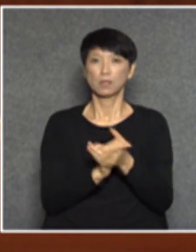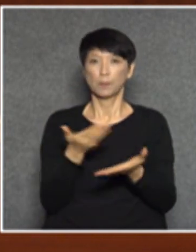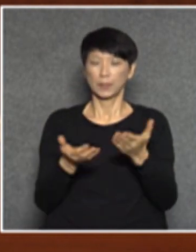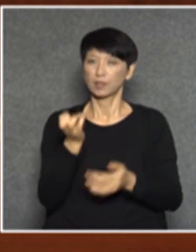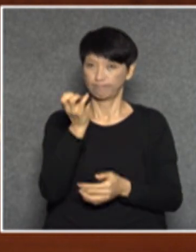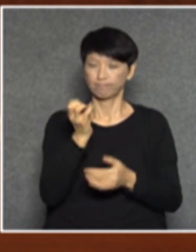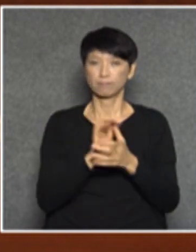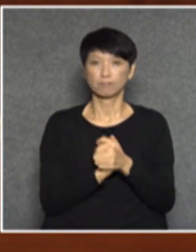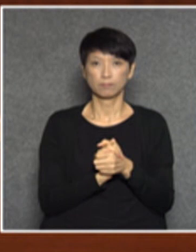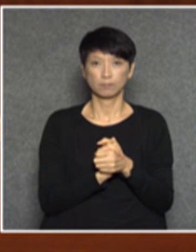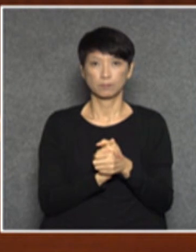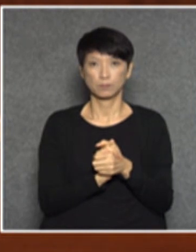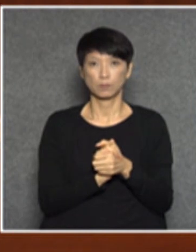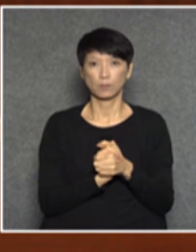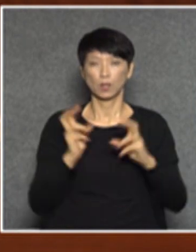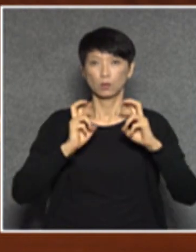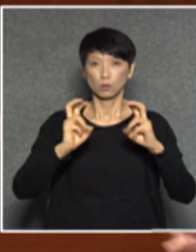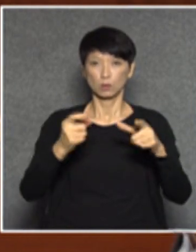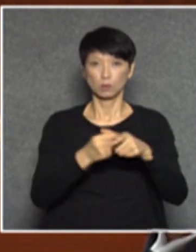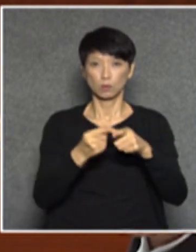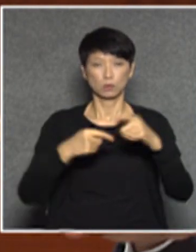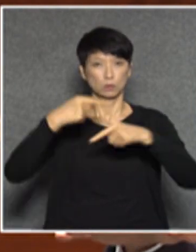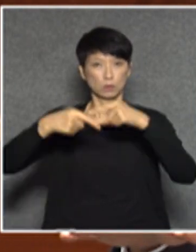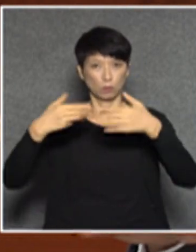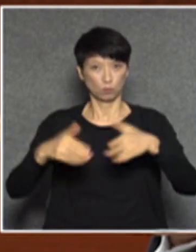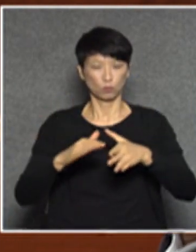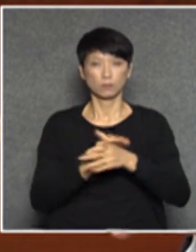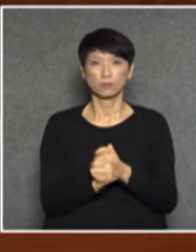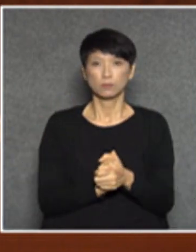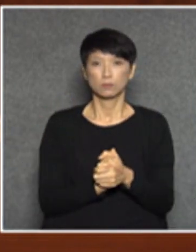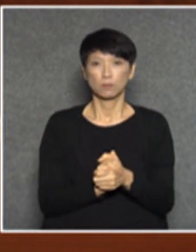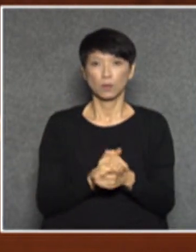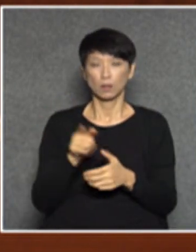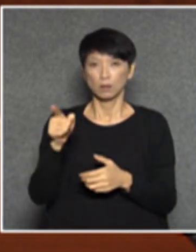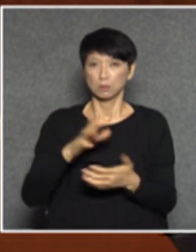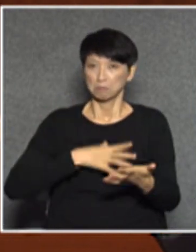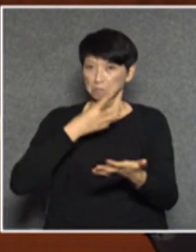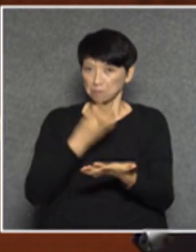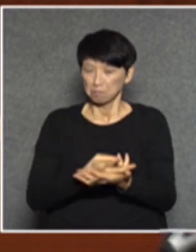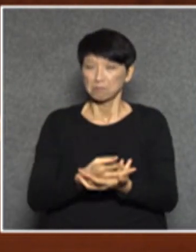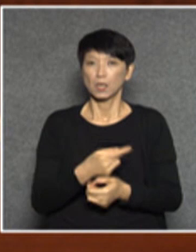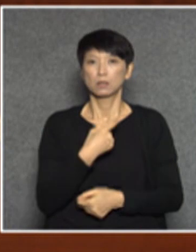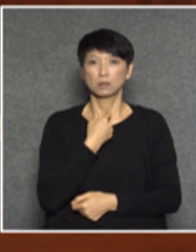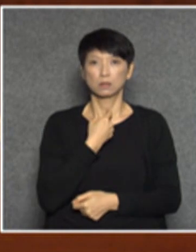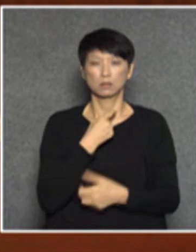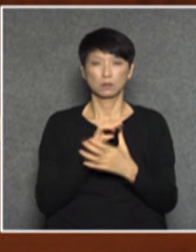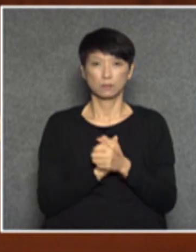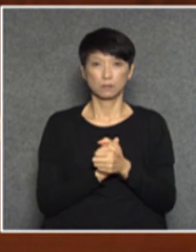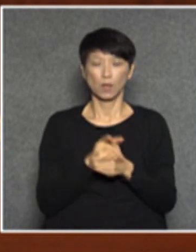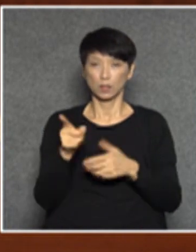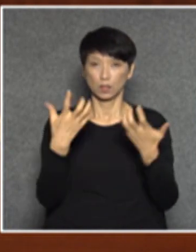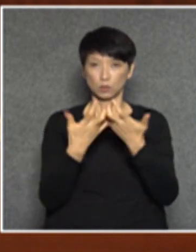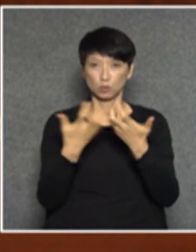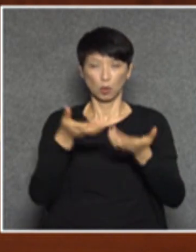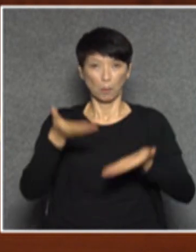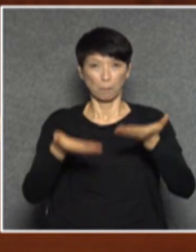同鐵路公司講，佢哋唔能夠掉以輕心，唔能夠話呢啲數字呢比過去